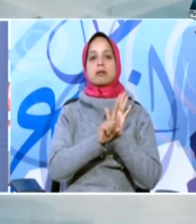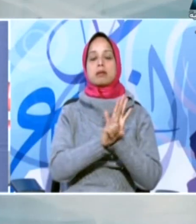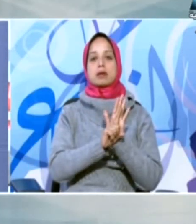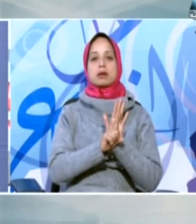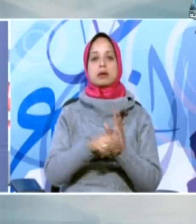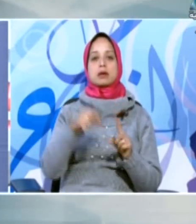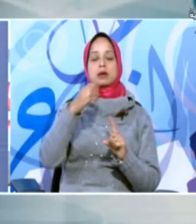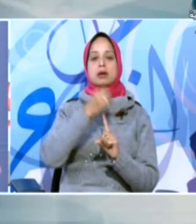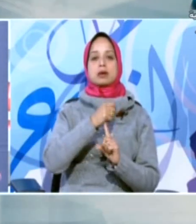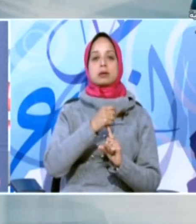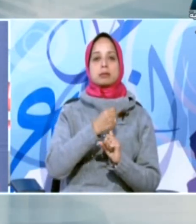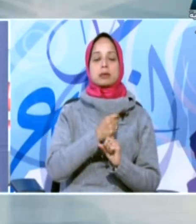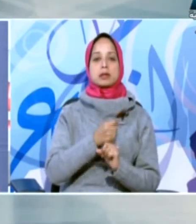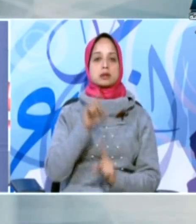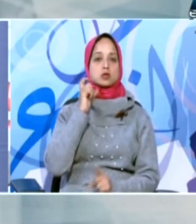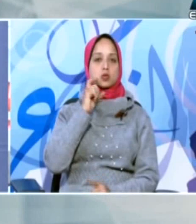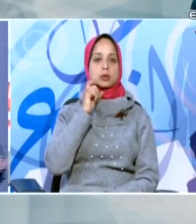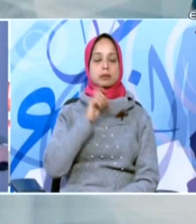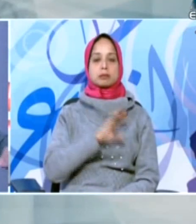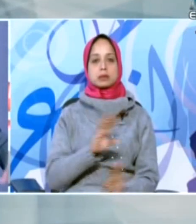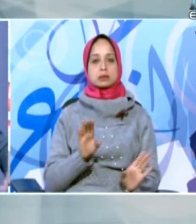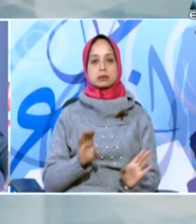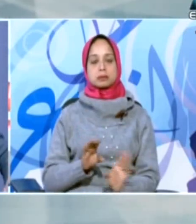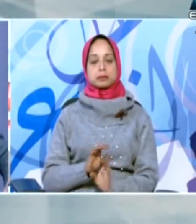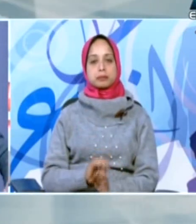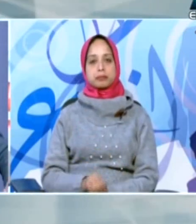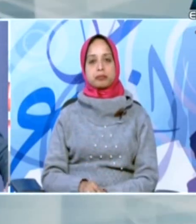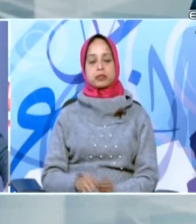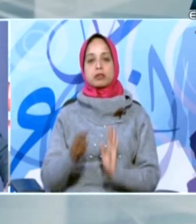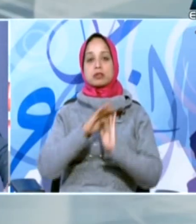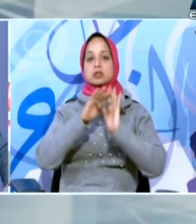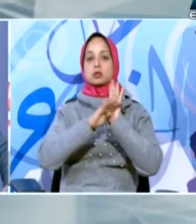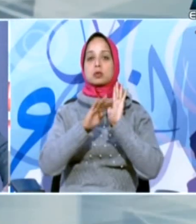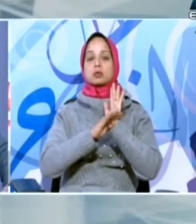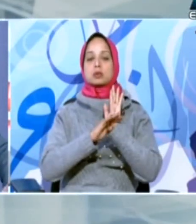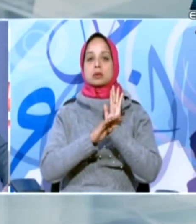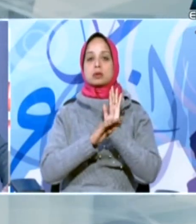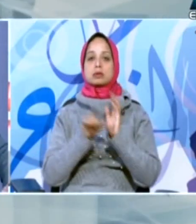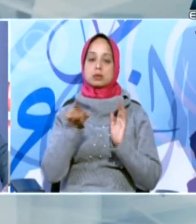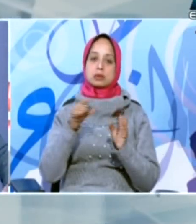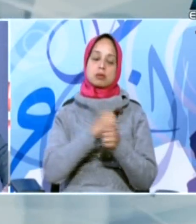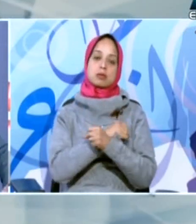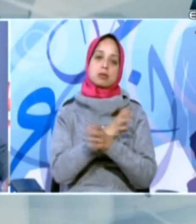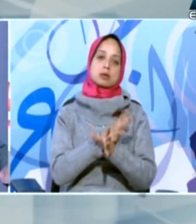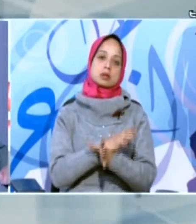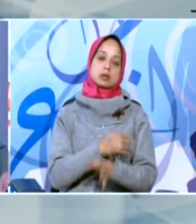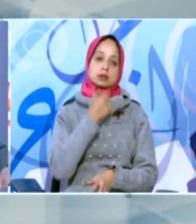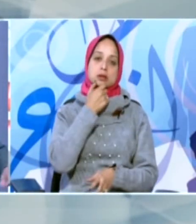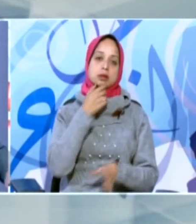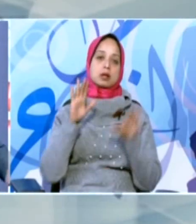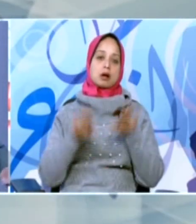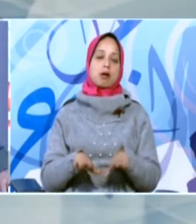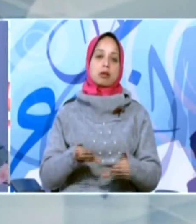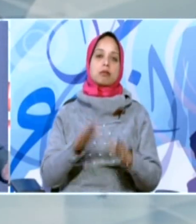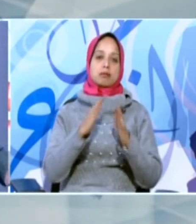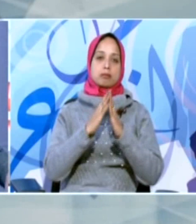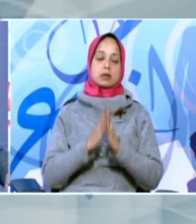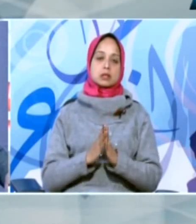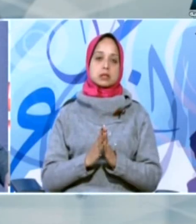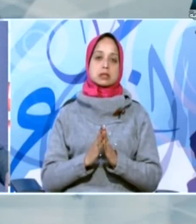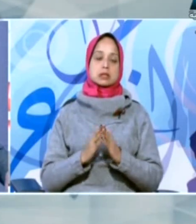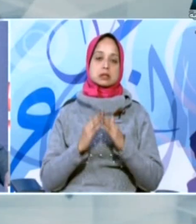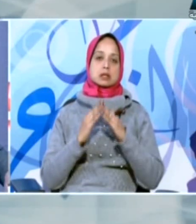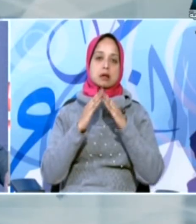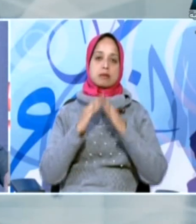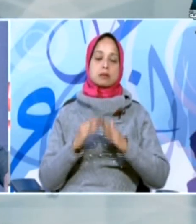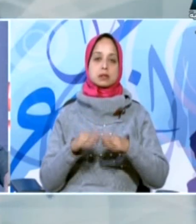كده؟ أنت كده خدت الاستقلال بس في تحفظات، في شروط أبقت إنجلترا الوضع في مصر، بس إنجلترا مش موجودة بشكل استقلال،